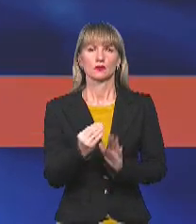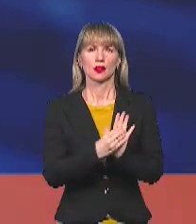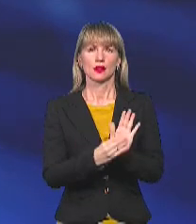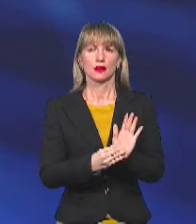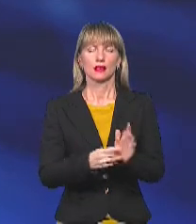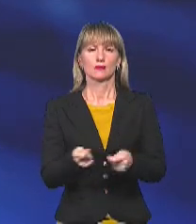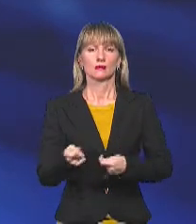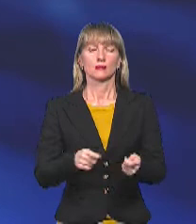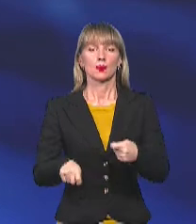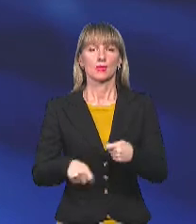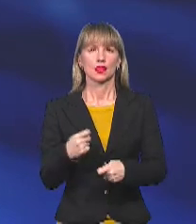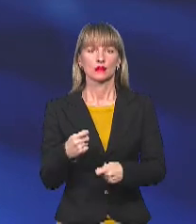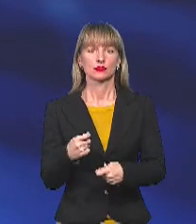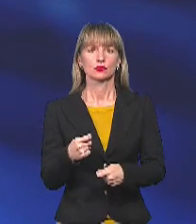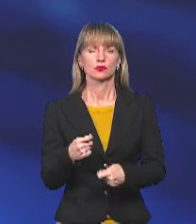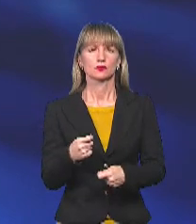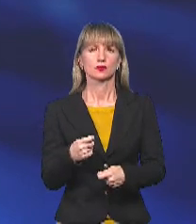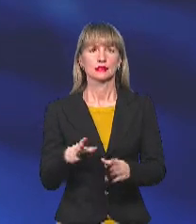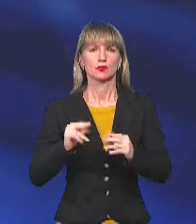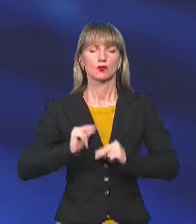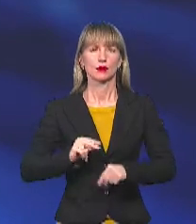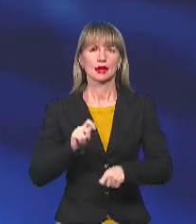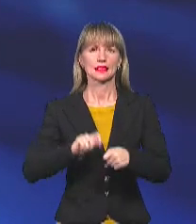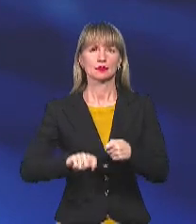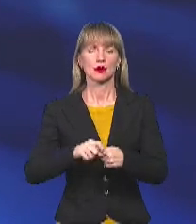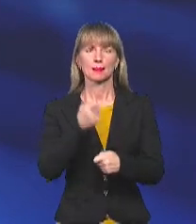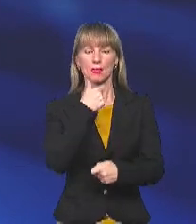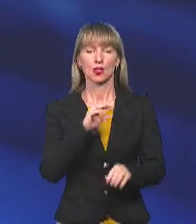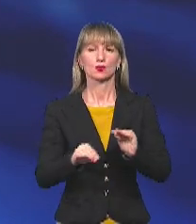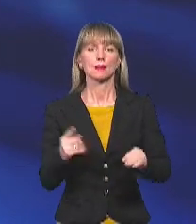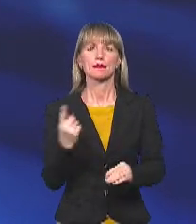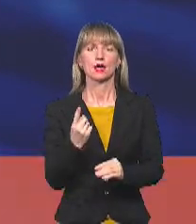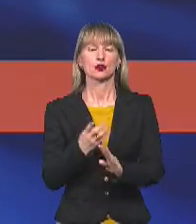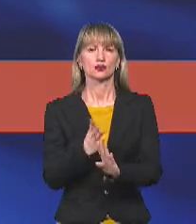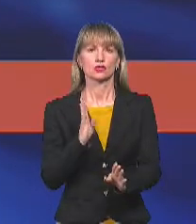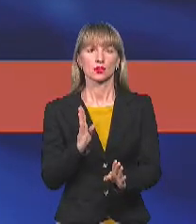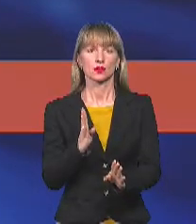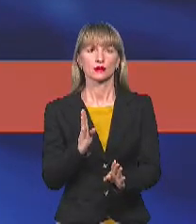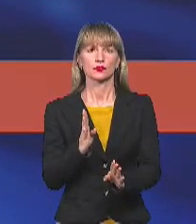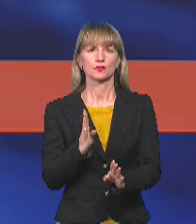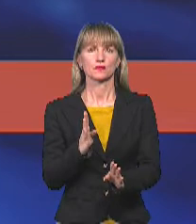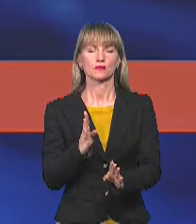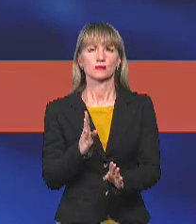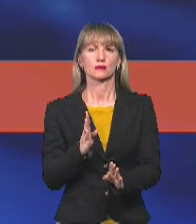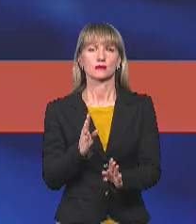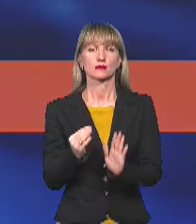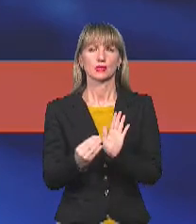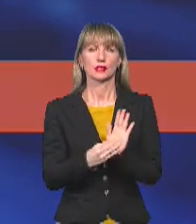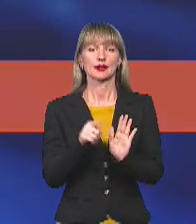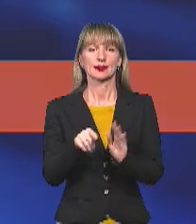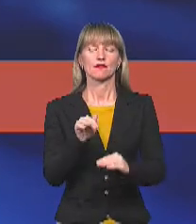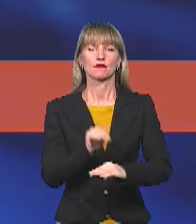навіть адміністративних протоколів співробітники інспекції з благоустрою в першу чергу реагували на ті